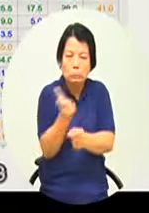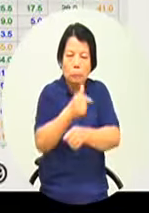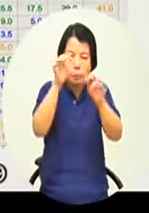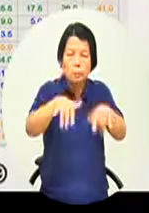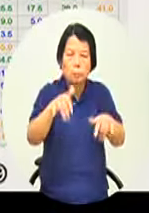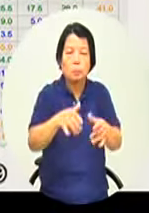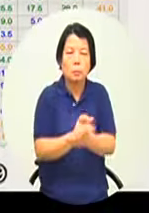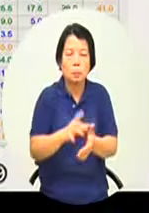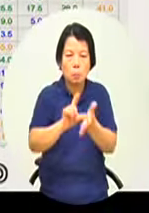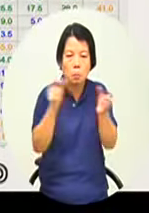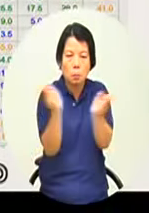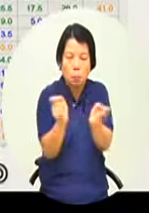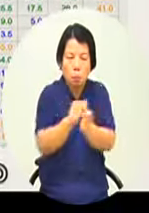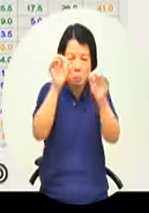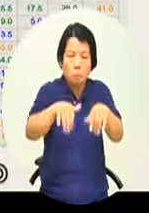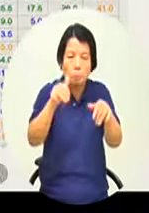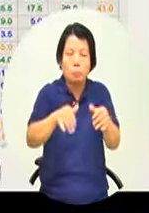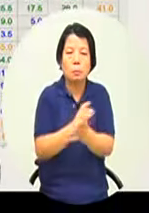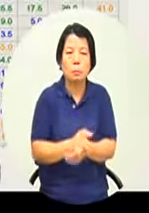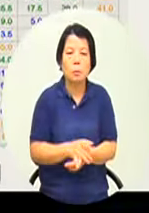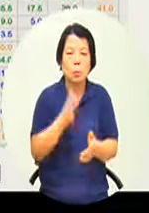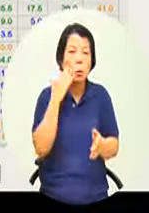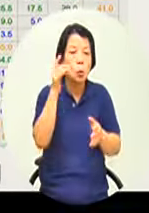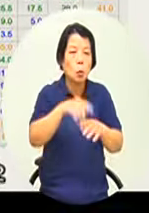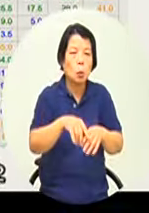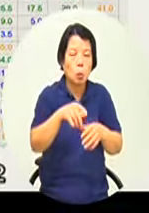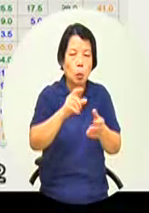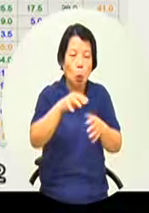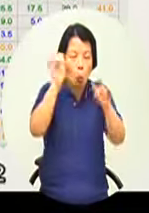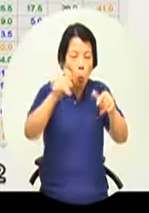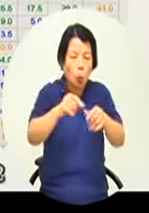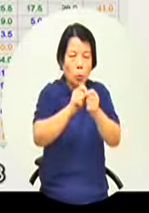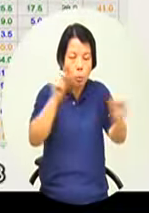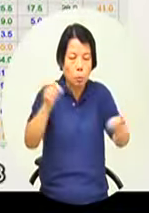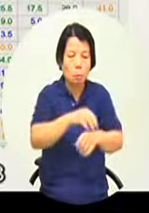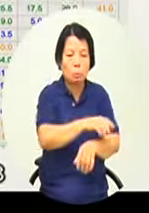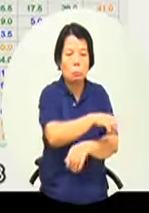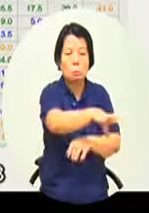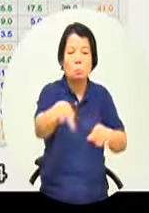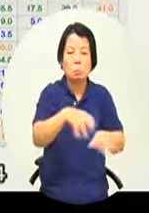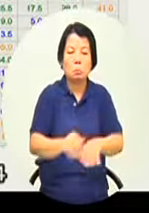降雨，甚至它延时再长一点，很多地方就会开始。